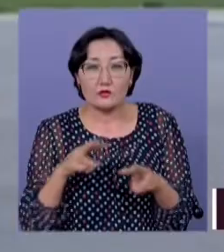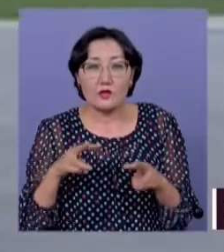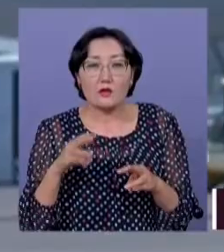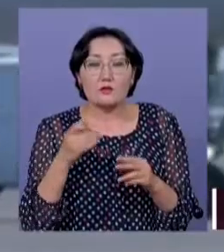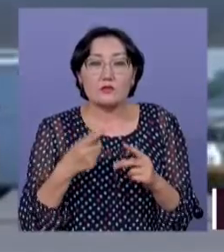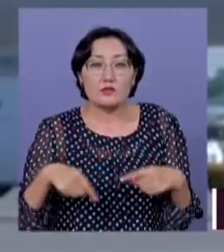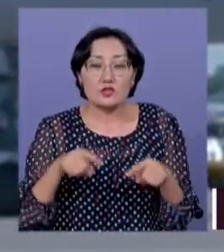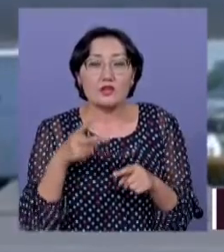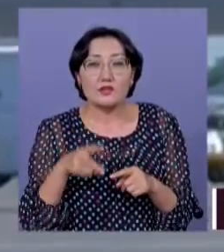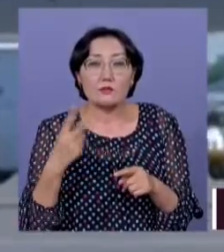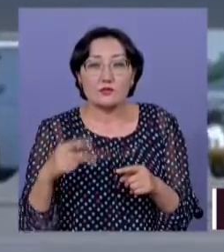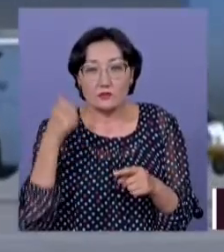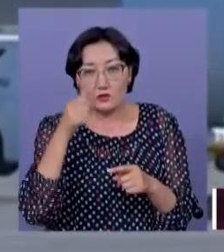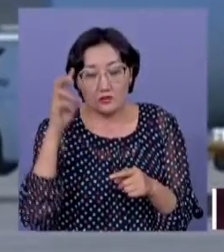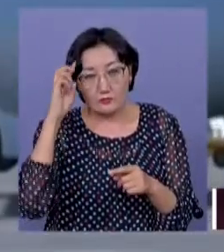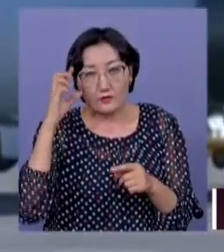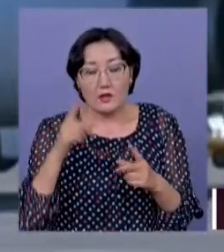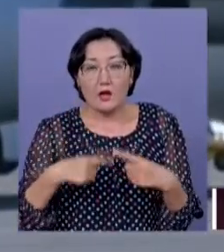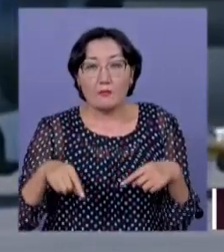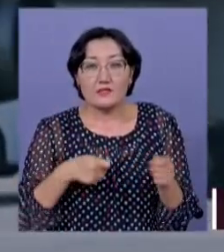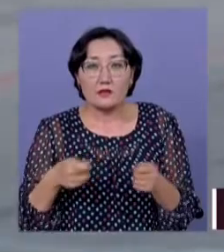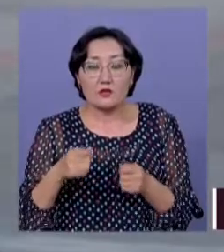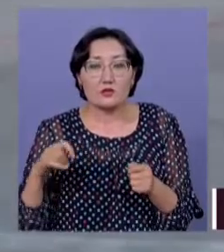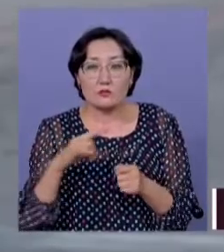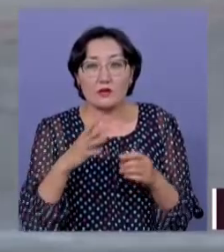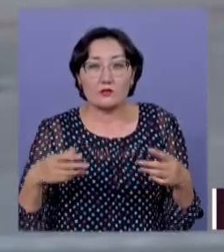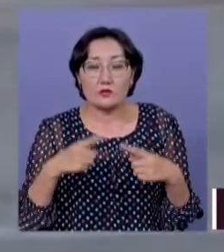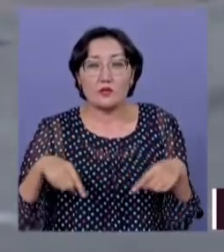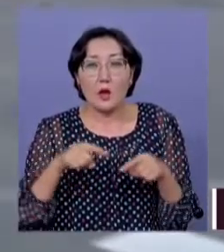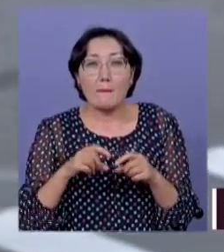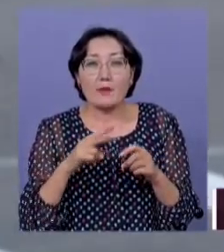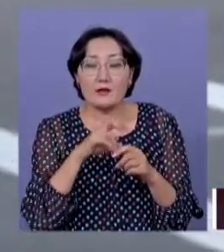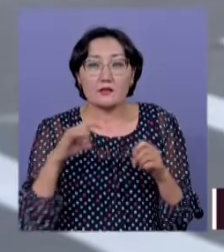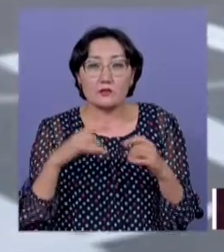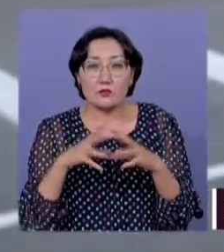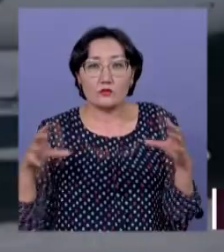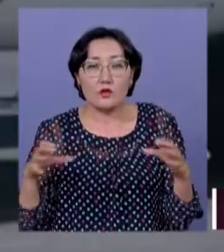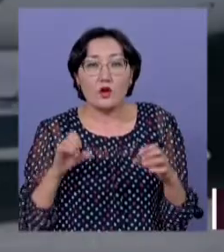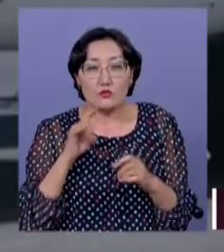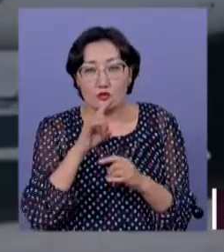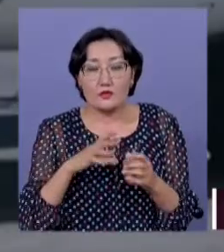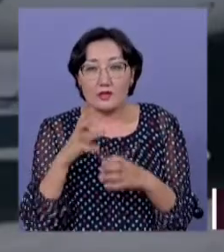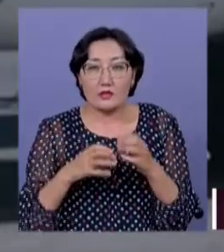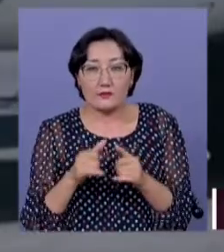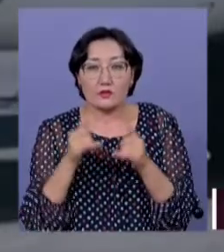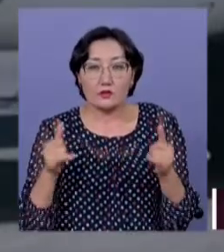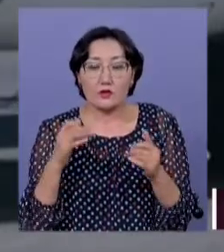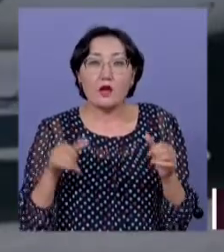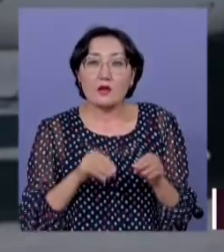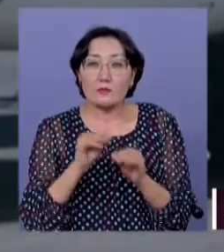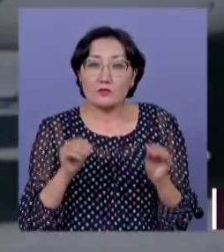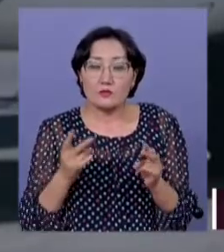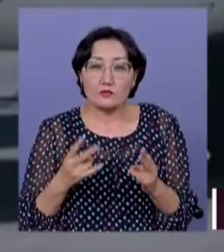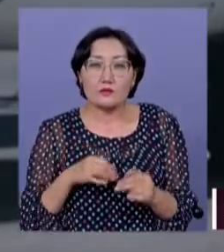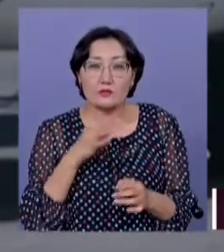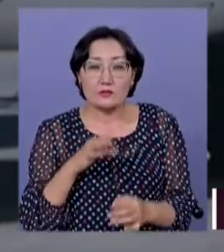қоры 2020 жылы мемлекеттік холдингтің басқаруындағы әуе компаниялардың паркін ұлғайтып, ұшу географиясын кеңейтуді қамтамасыз ету қажеттілігін алға тартты.